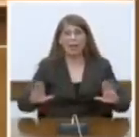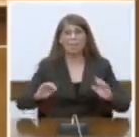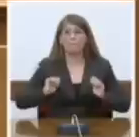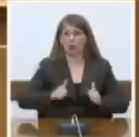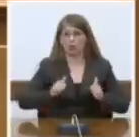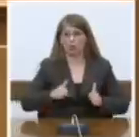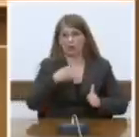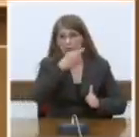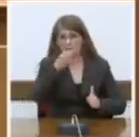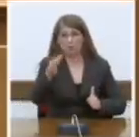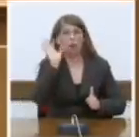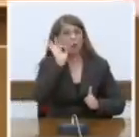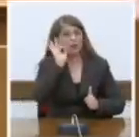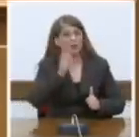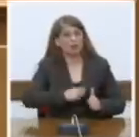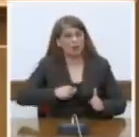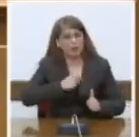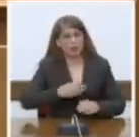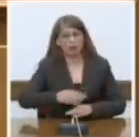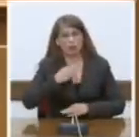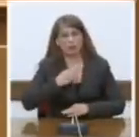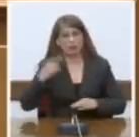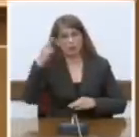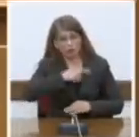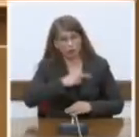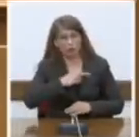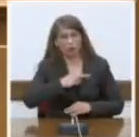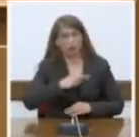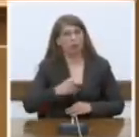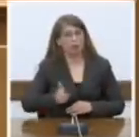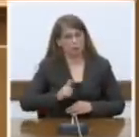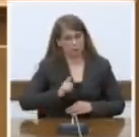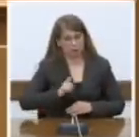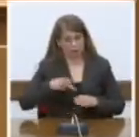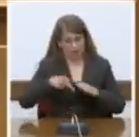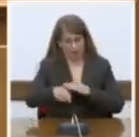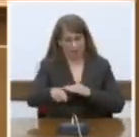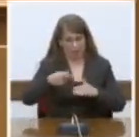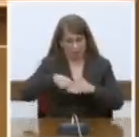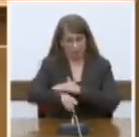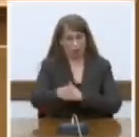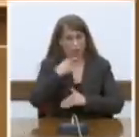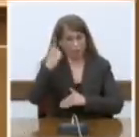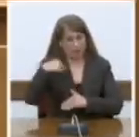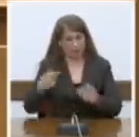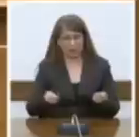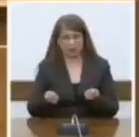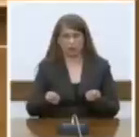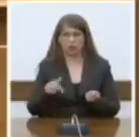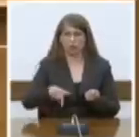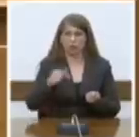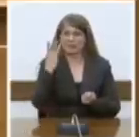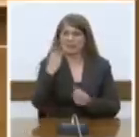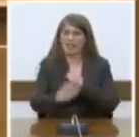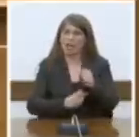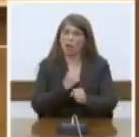Θεσσαλονίκη, δυστυχώς, κύριε Πρωθυπουργέ, μας καλέσατε να έρθουμε στα εγκαίνια του Μητρό, που και αυτά είχατε πει ότι θα γίνουν πέρυσι, που ήδη έχουν 3 χρόνια